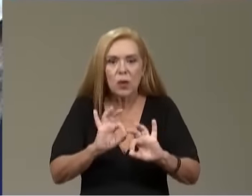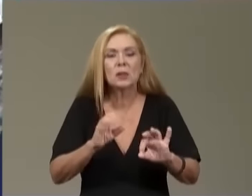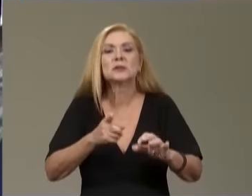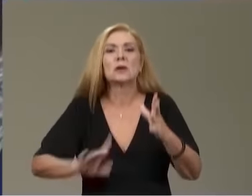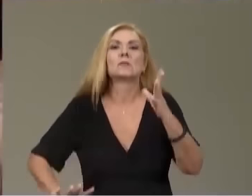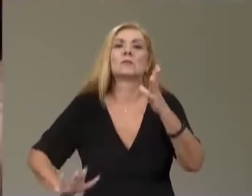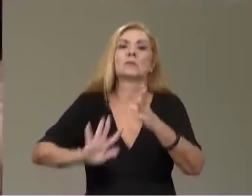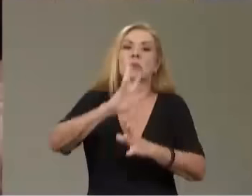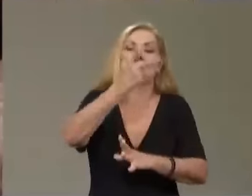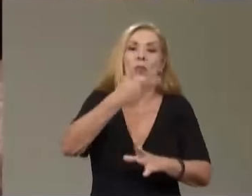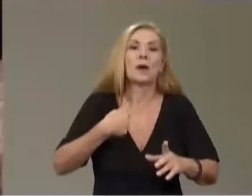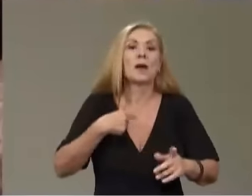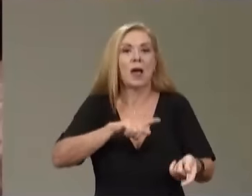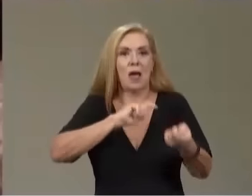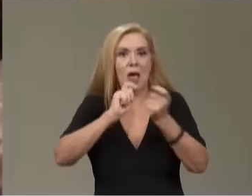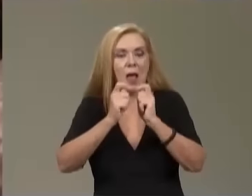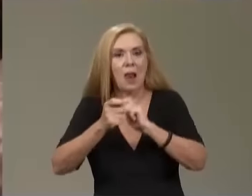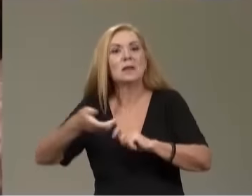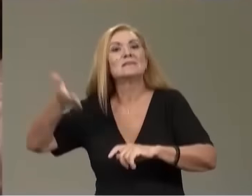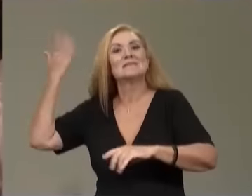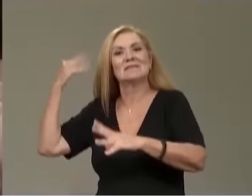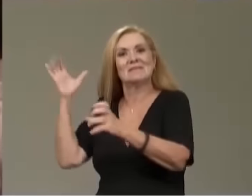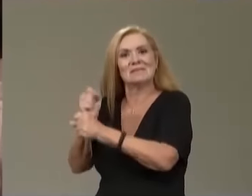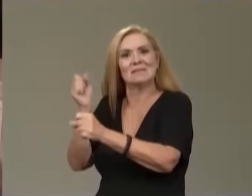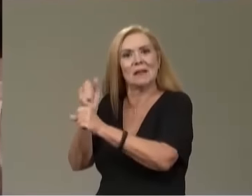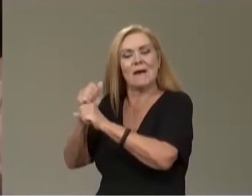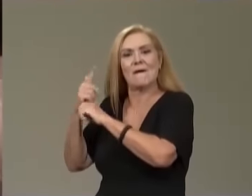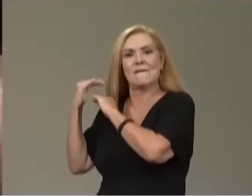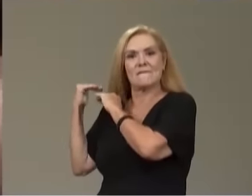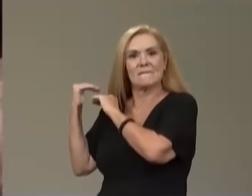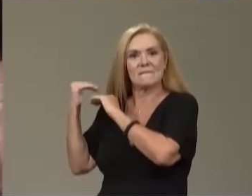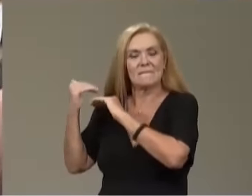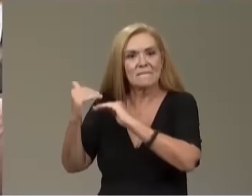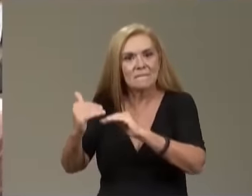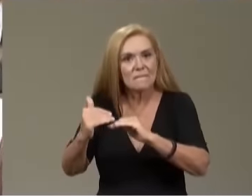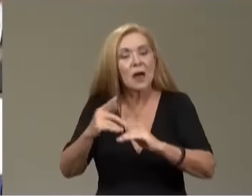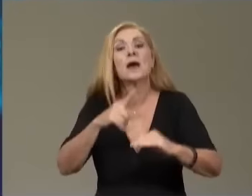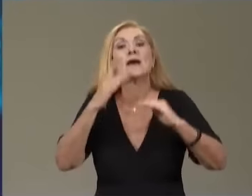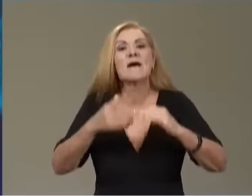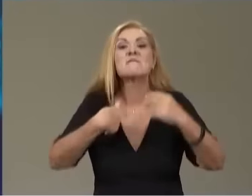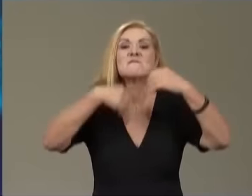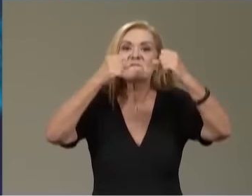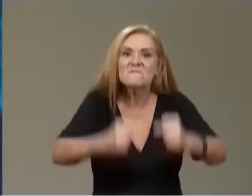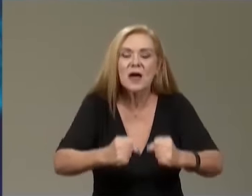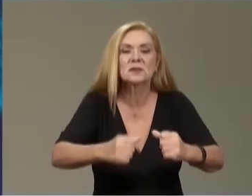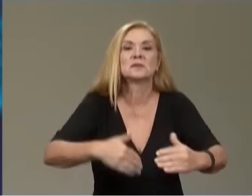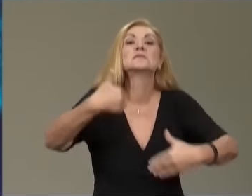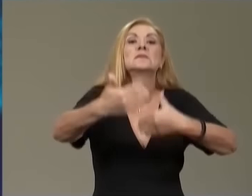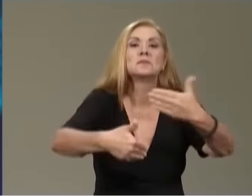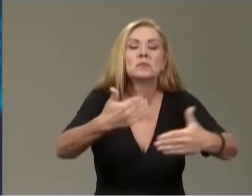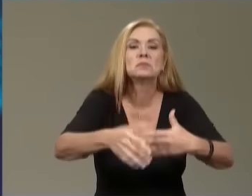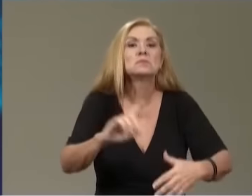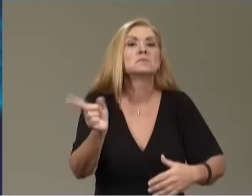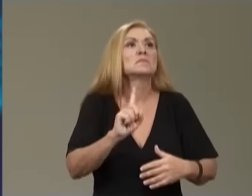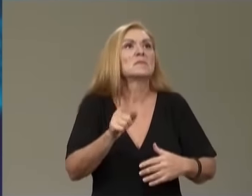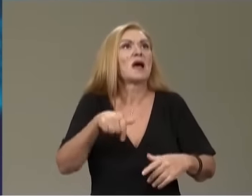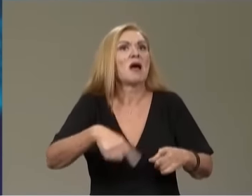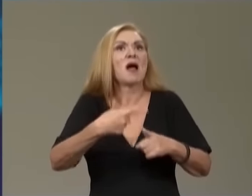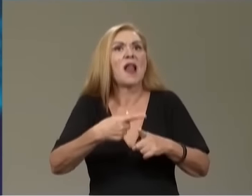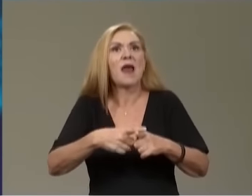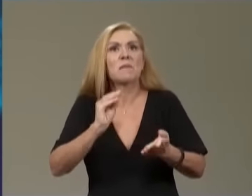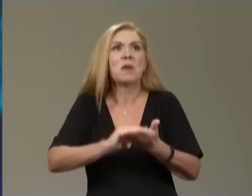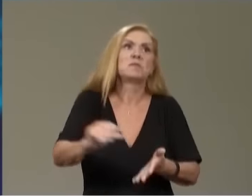με αλλαγές που εδραιώνουν τις προηγούμενες κατακτήσεις, θεμελιώνοντας τις επόμενες, ώστε να μην απειλείται ο τόπος από